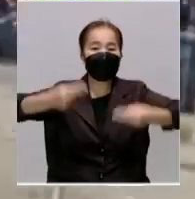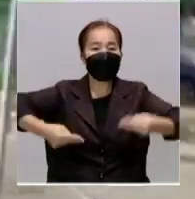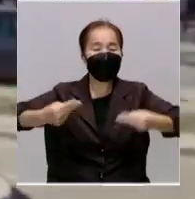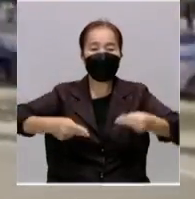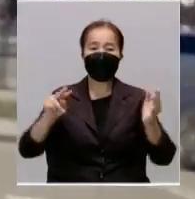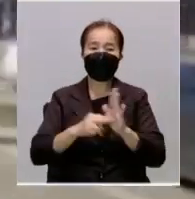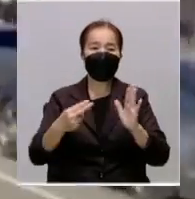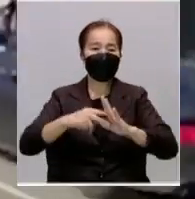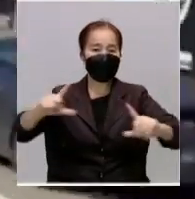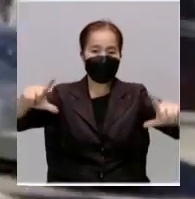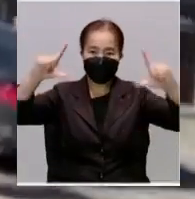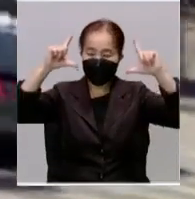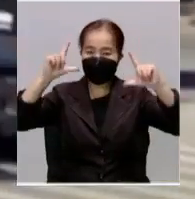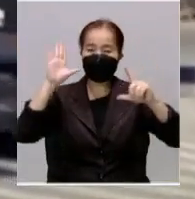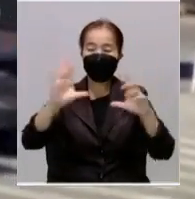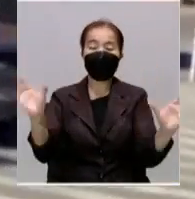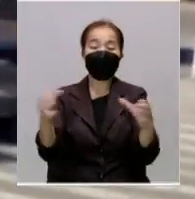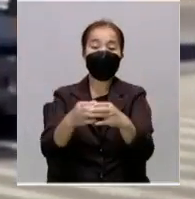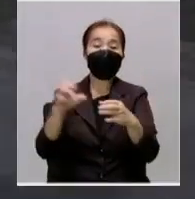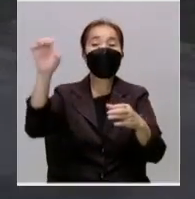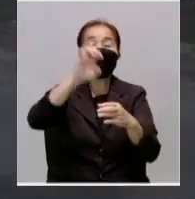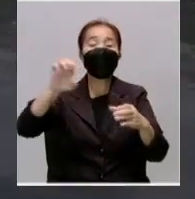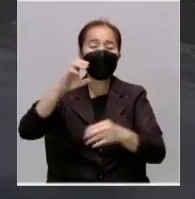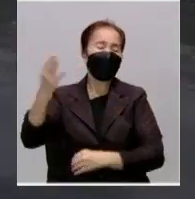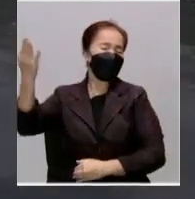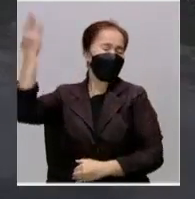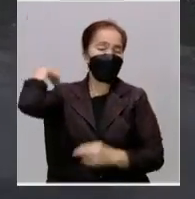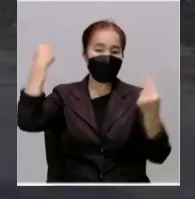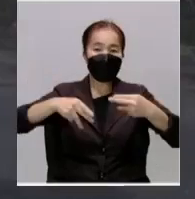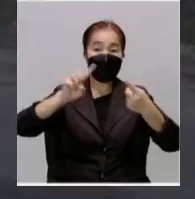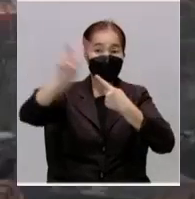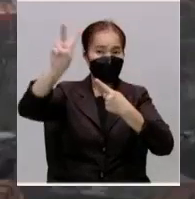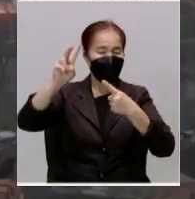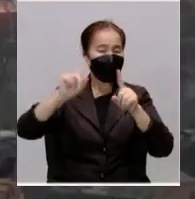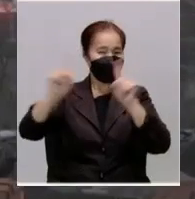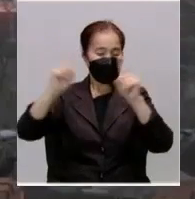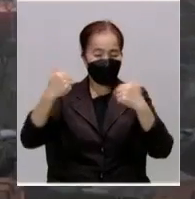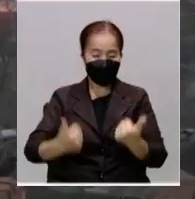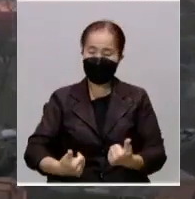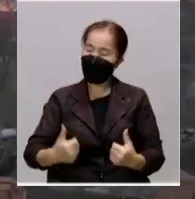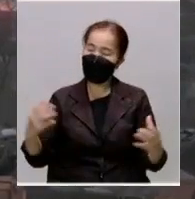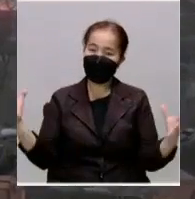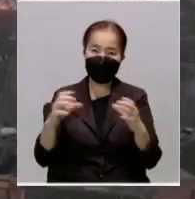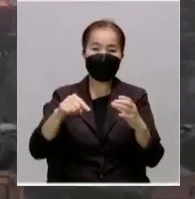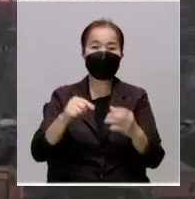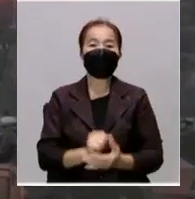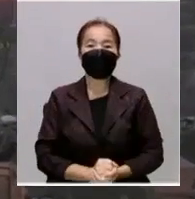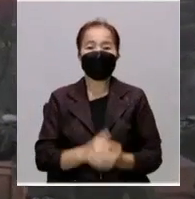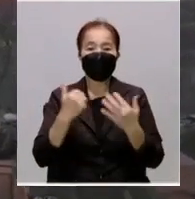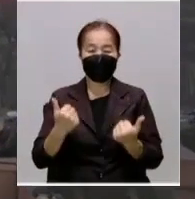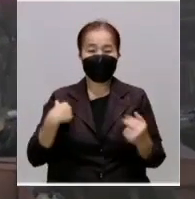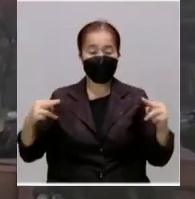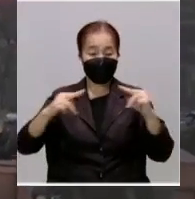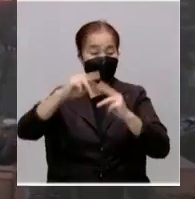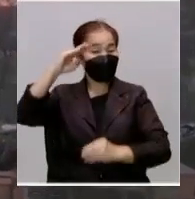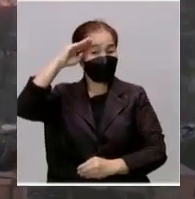ที่สุดที่เกิดขึ้นกับประเทศในยุโรปนับตั้งแต่สงครามโลกครั้งที่2เป็นต้นมาครับทางกระทรวงกลาโหมยูเครนระบุเลย